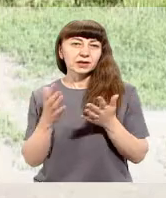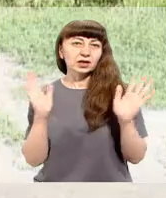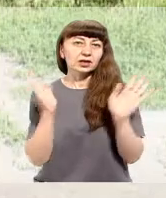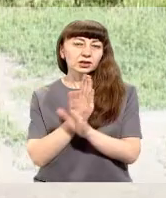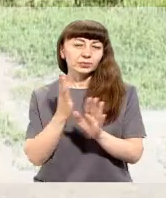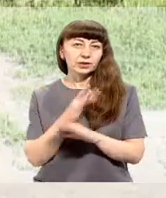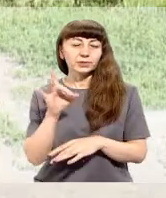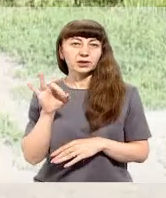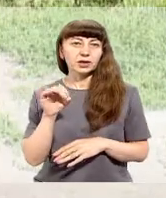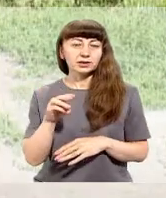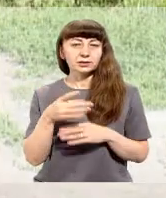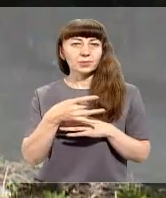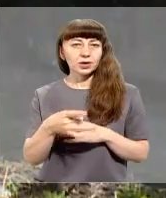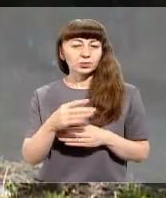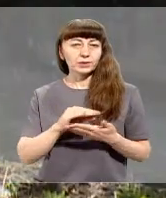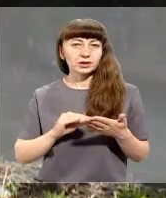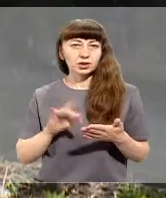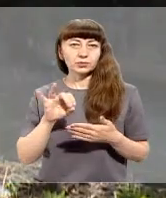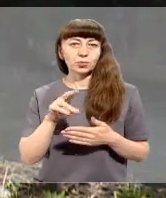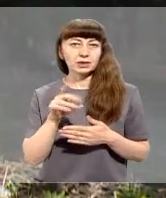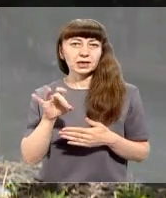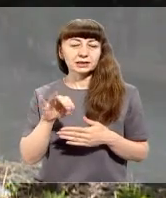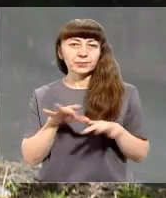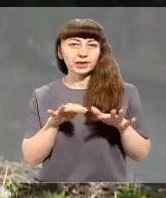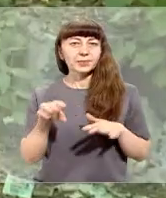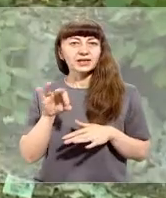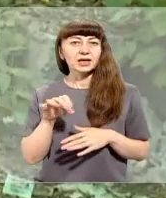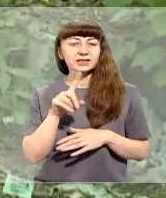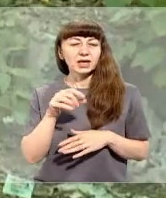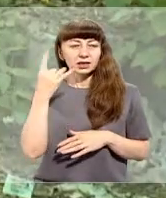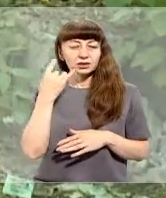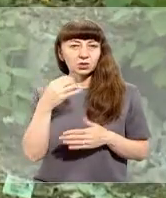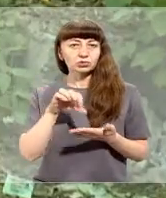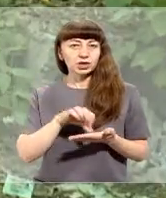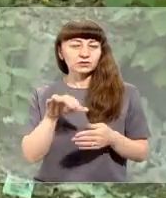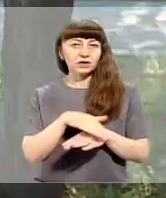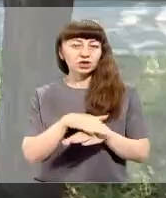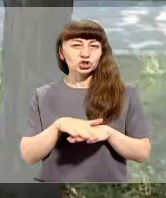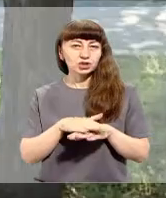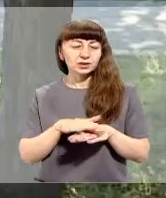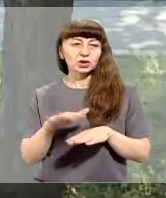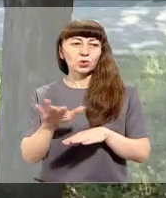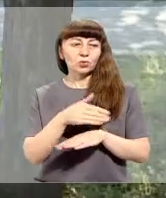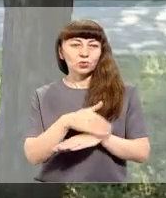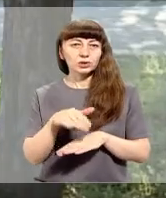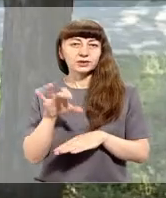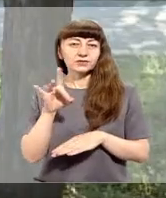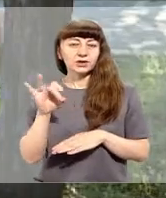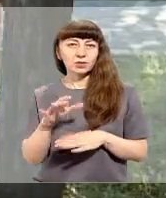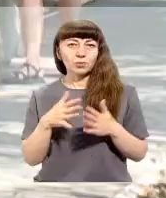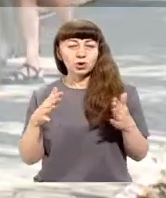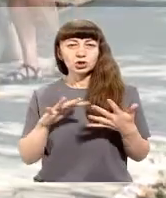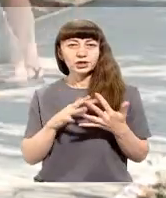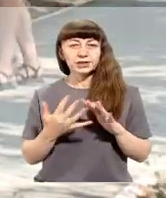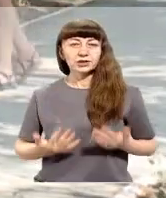Сохранить природу. В Медыкаринском районе продолжается республиканская акция «Таза Казахстан». В очистке улиц и скверов принимает участие все больше сельчан.